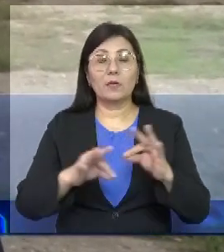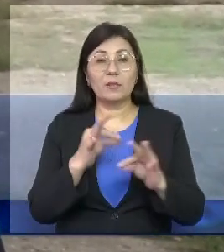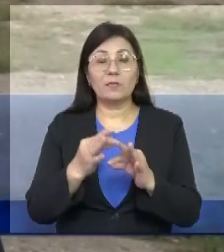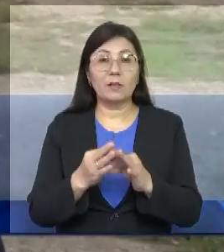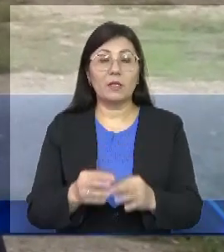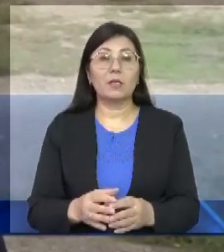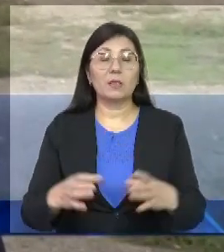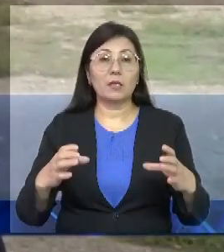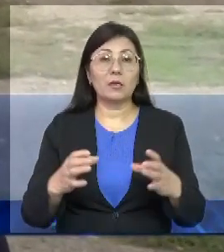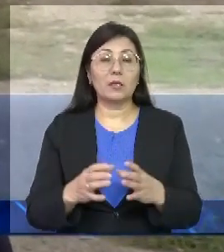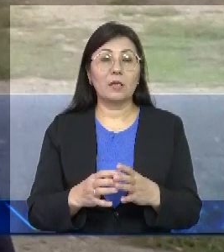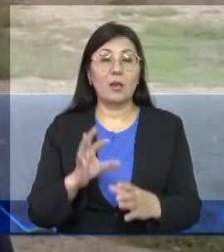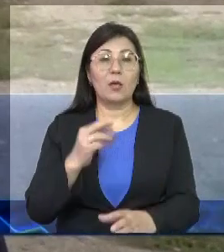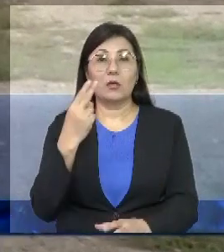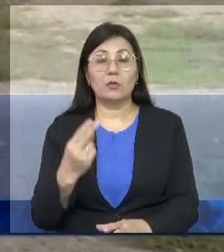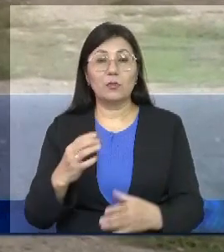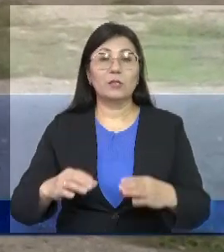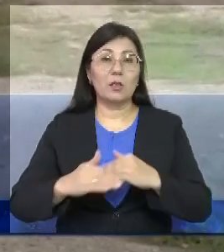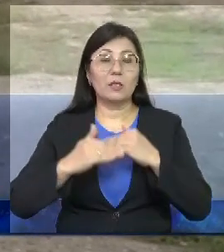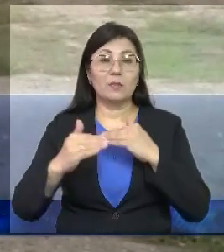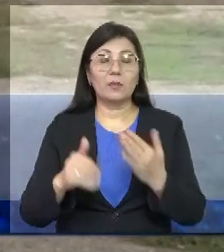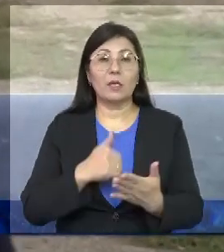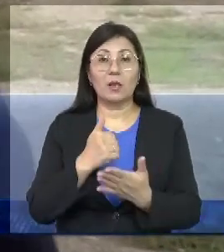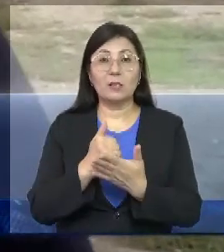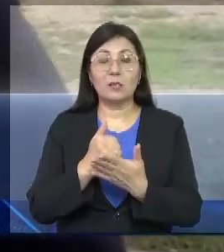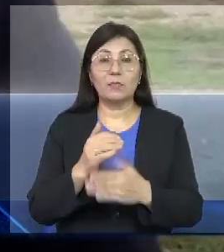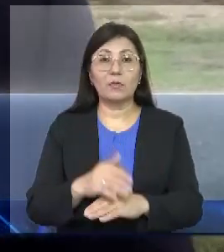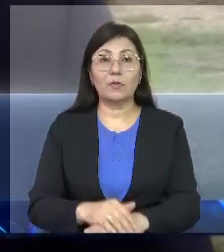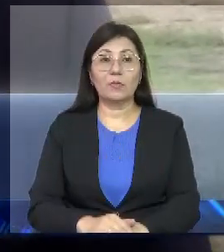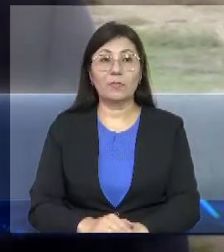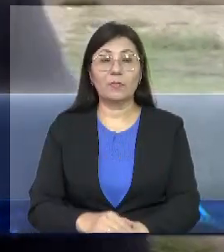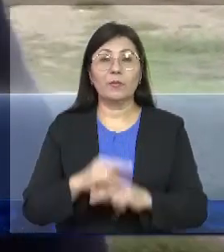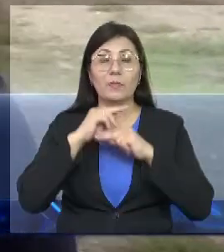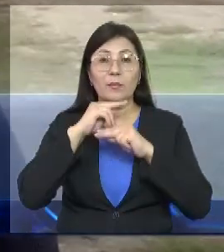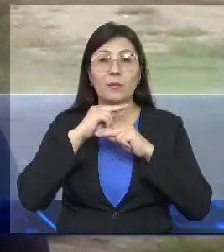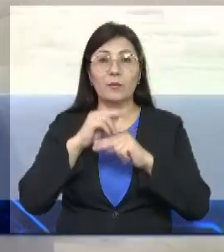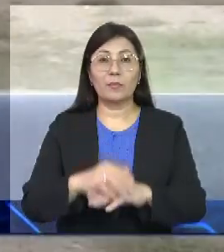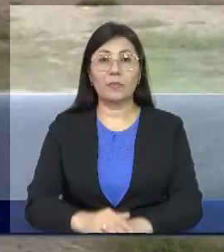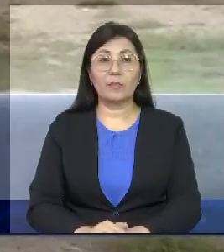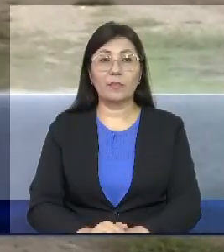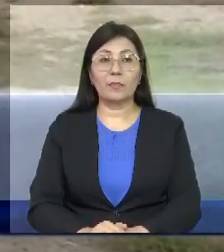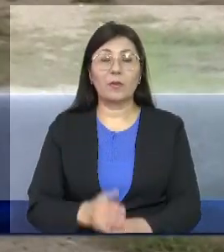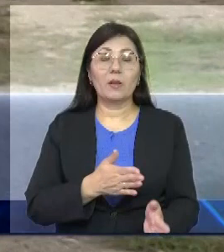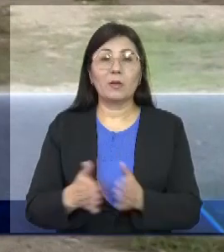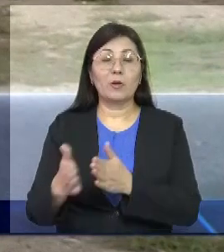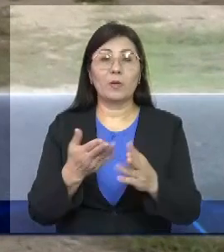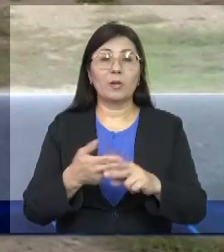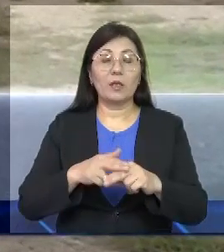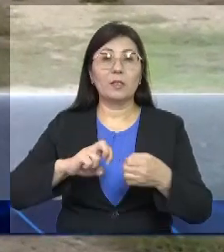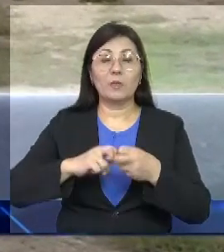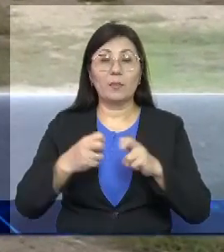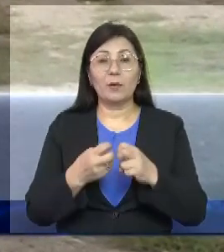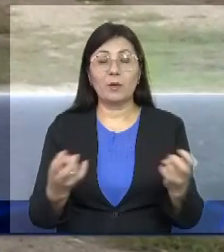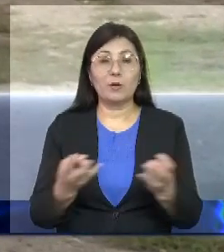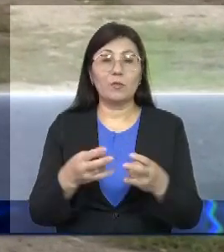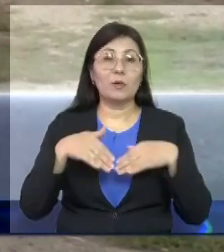социальной сфере. Также основной упор сейчас мы делаем на дороге, те проблемы, которые на